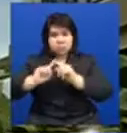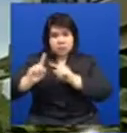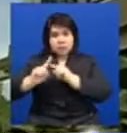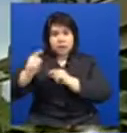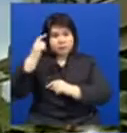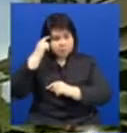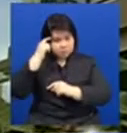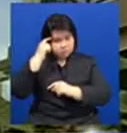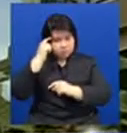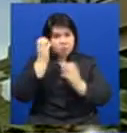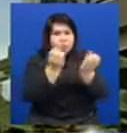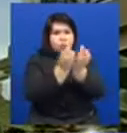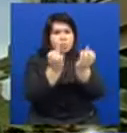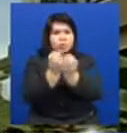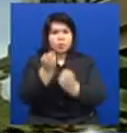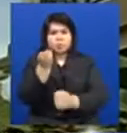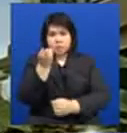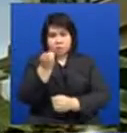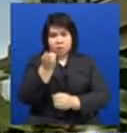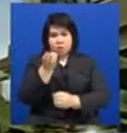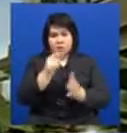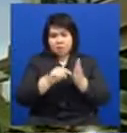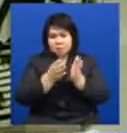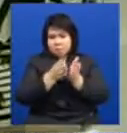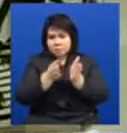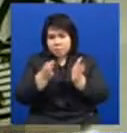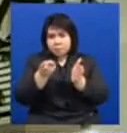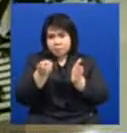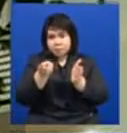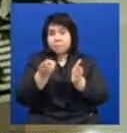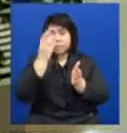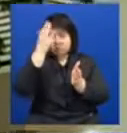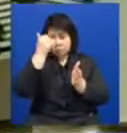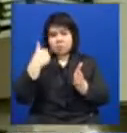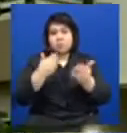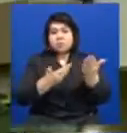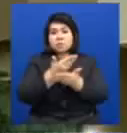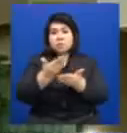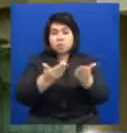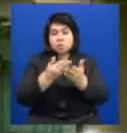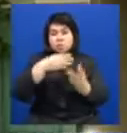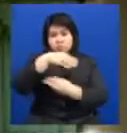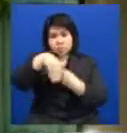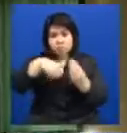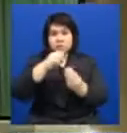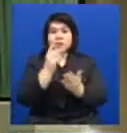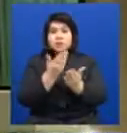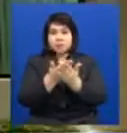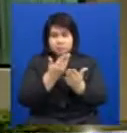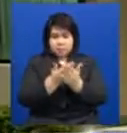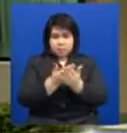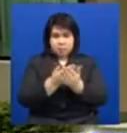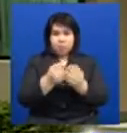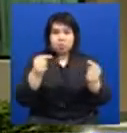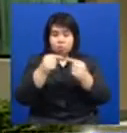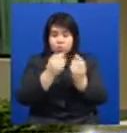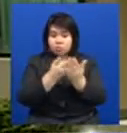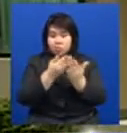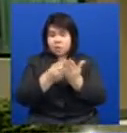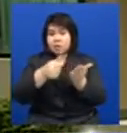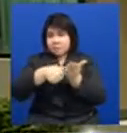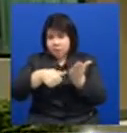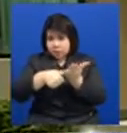อดซื้อบ้านใหม่แค่ช่วงสั้นเท่านั้นค่ะซึ่งจากการหารือกับสำนักงานเศรษฐกิจการคลังแล้วก็เห็นว่าการจัดเก็บภาษีในอัต